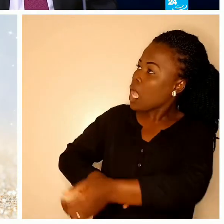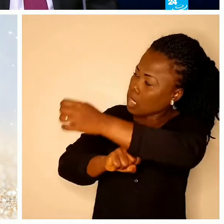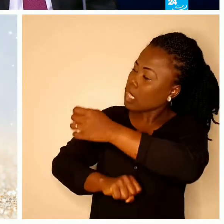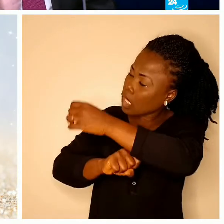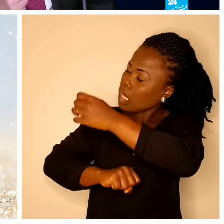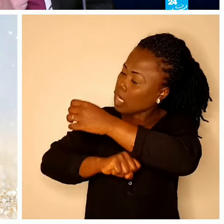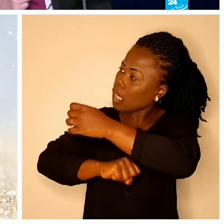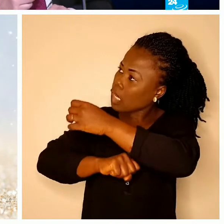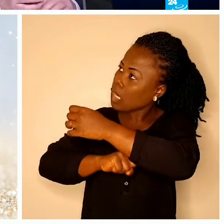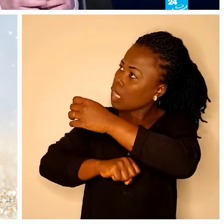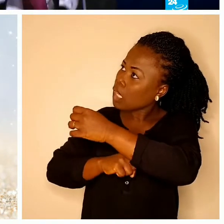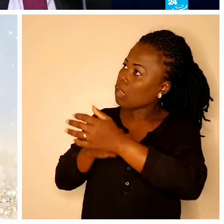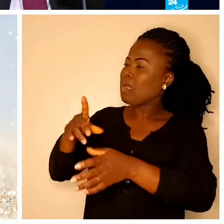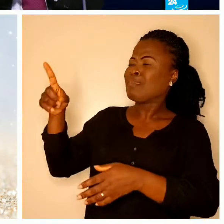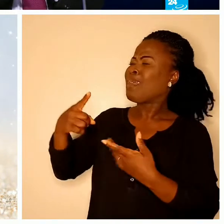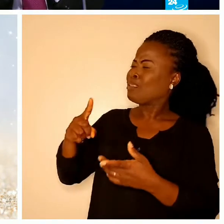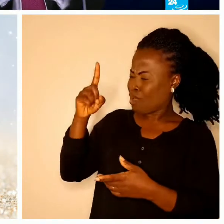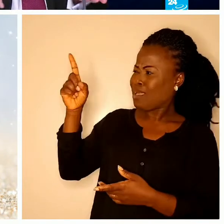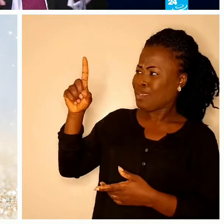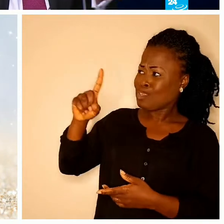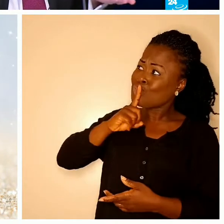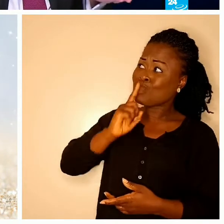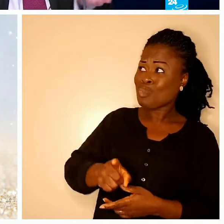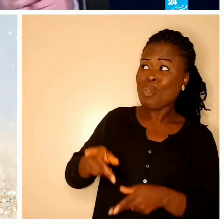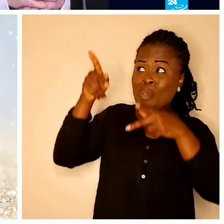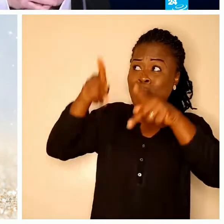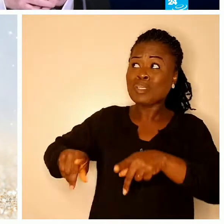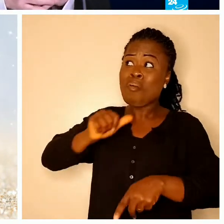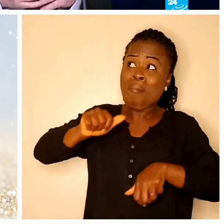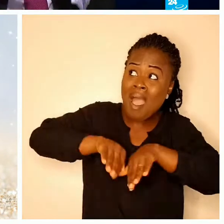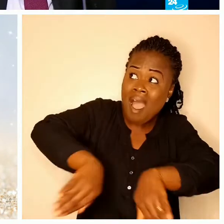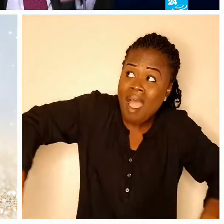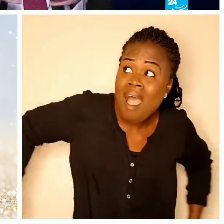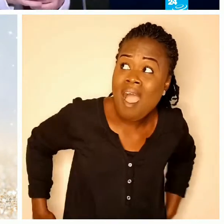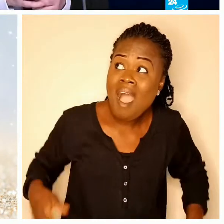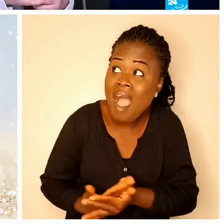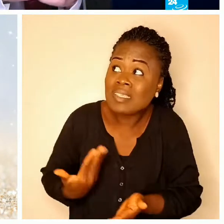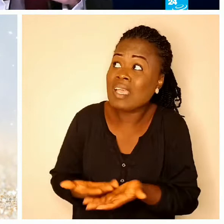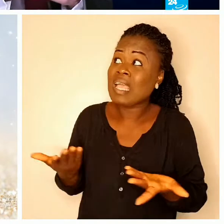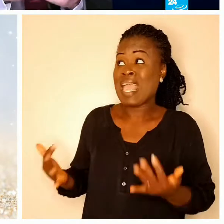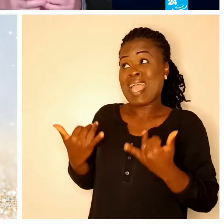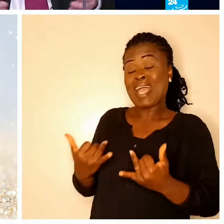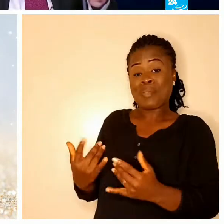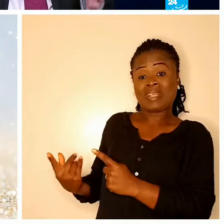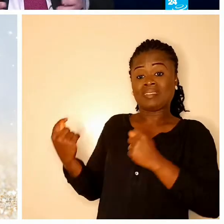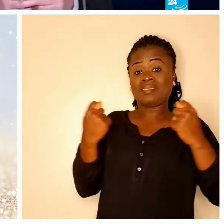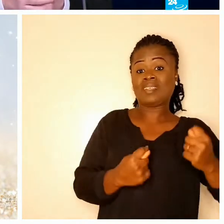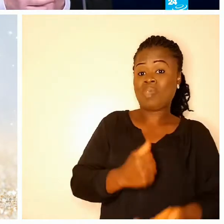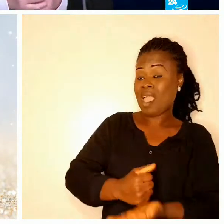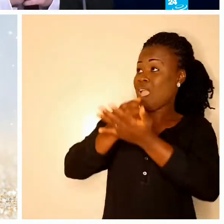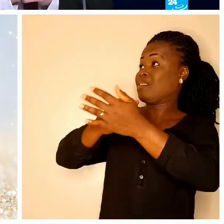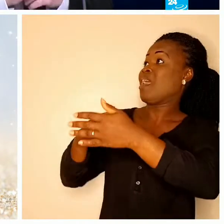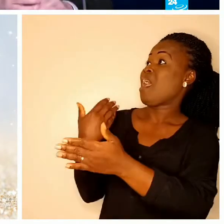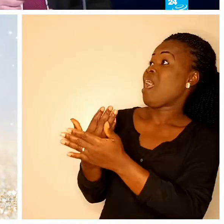n'y aura aucun détournement? Il y a une polémique, par exemple, aujourd'hui, ce vendredi, sur le transport de l'aide alimentaire pour les plus